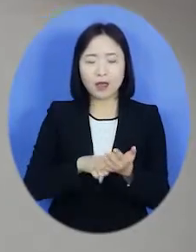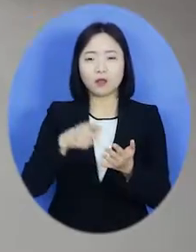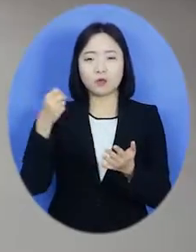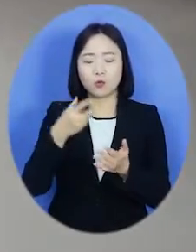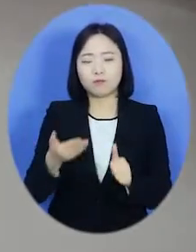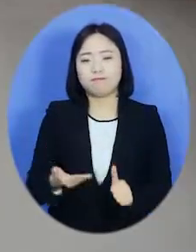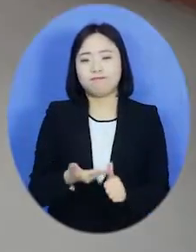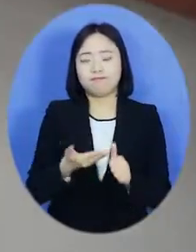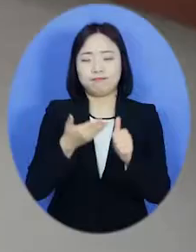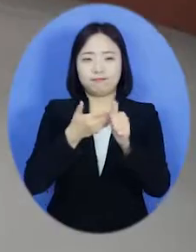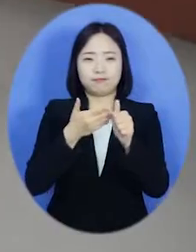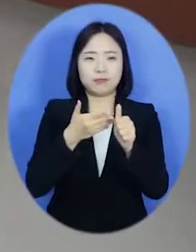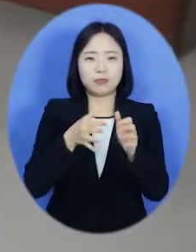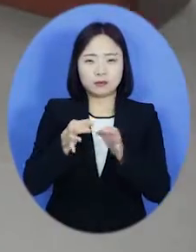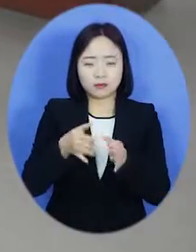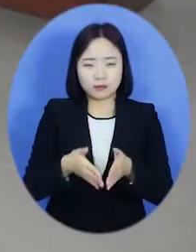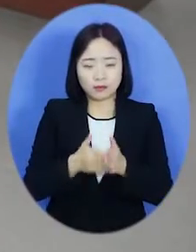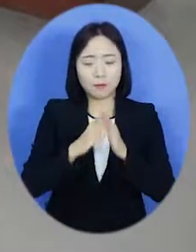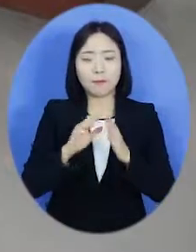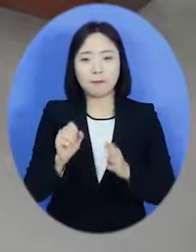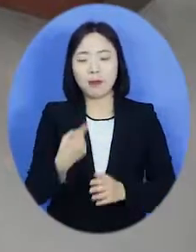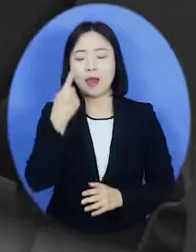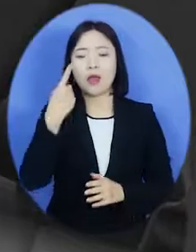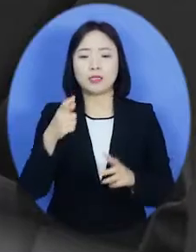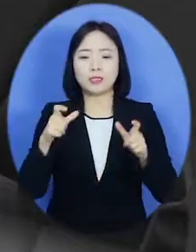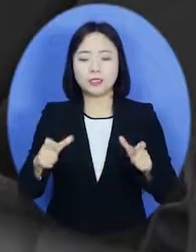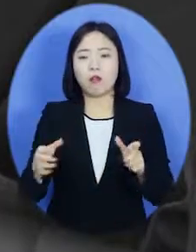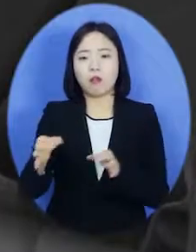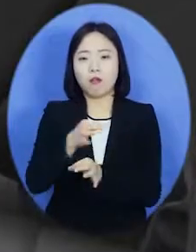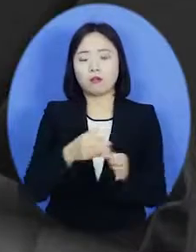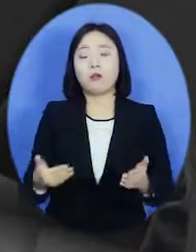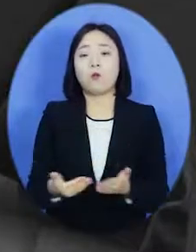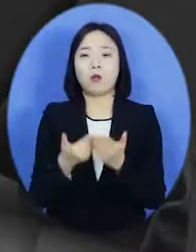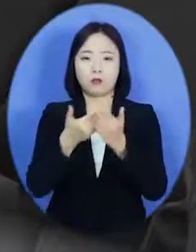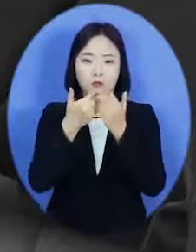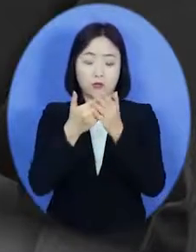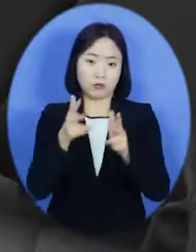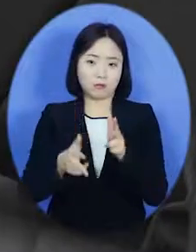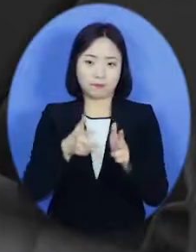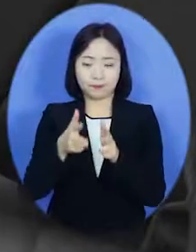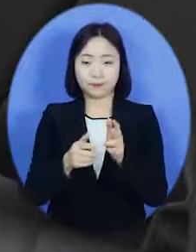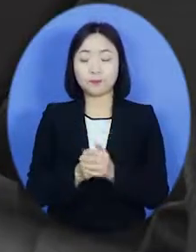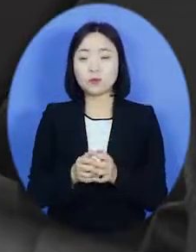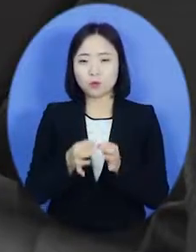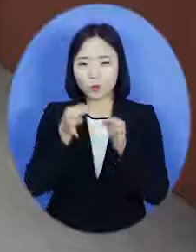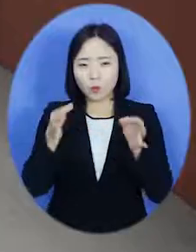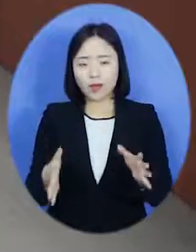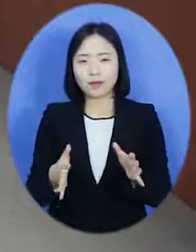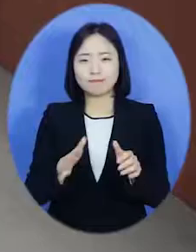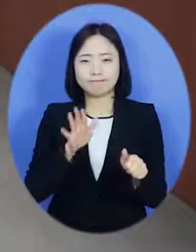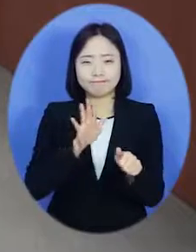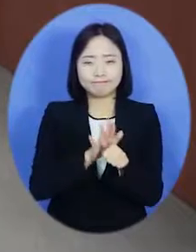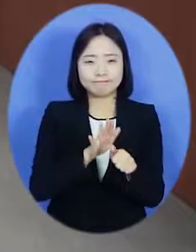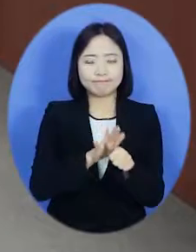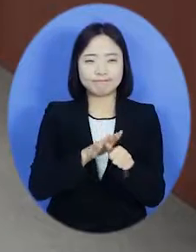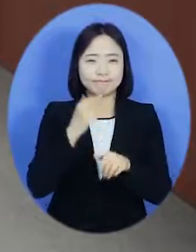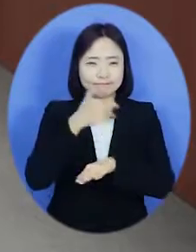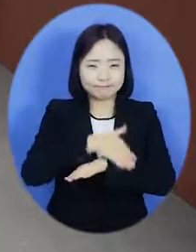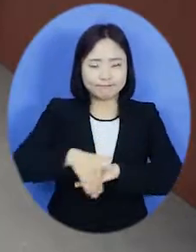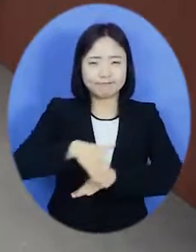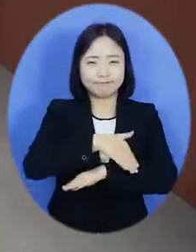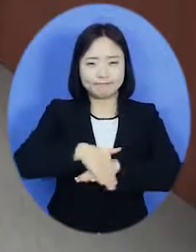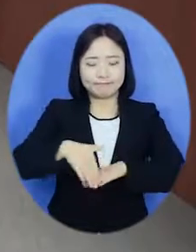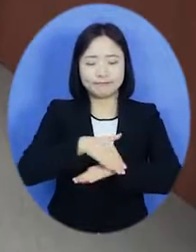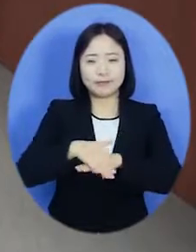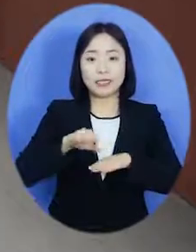사무관으로 초심을 잊지 않고 시민들에게 신뢰받는 공직자가 되고자 가족 및 동료 공직자와 함께 다짐하는 자리인데요.